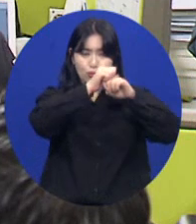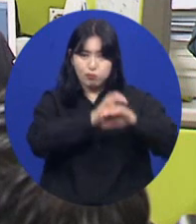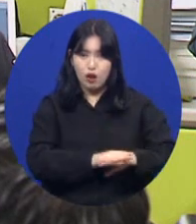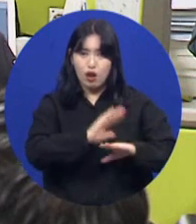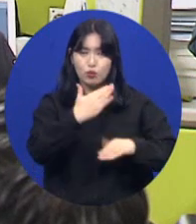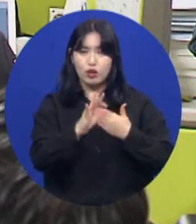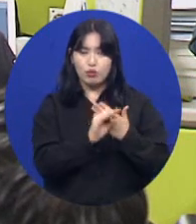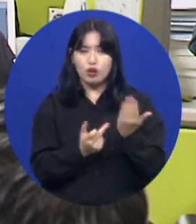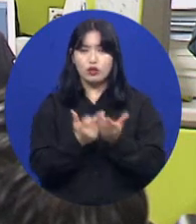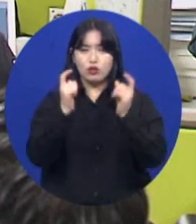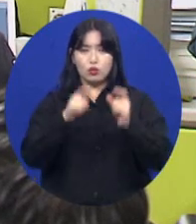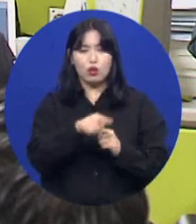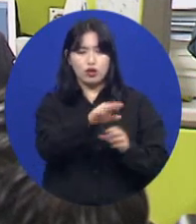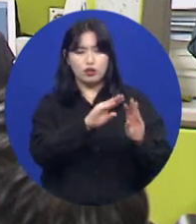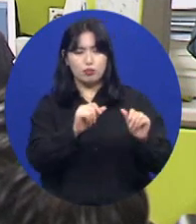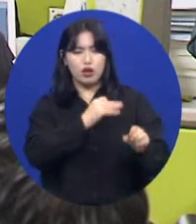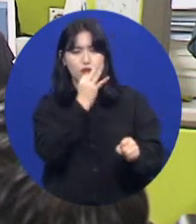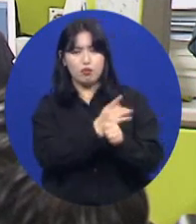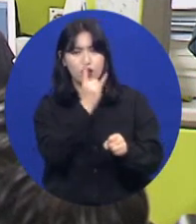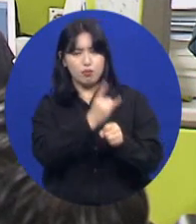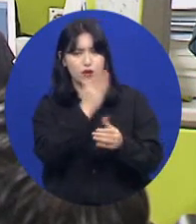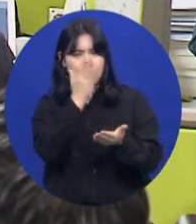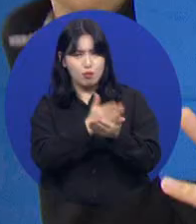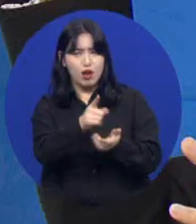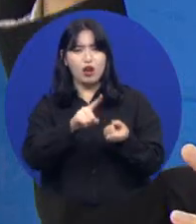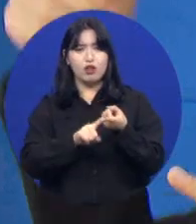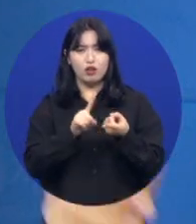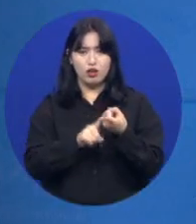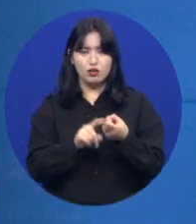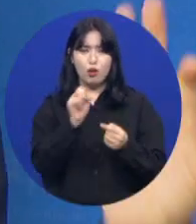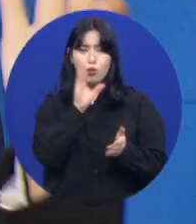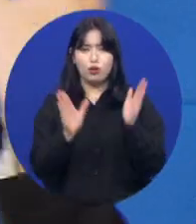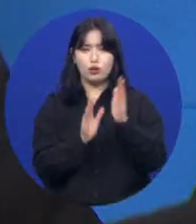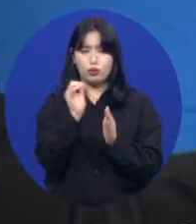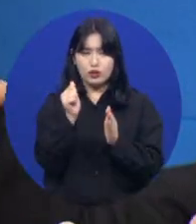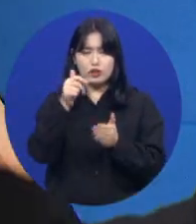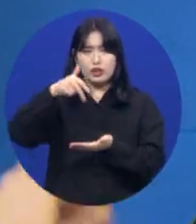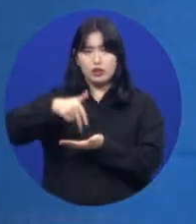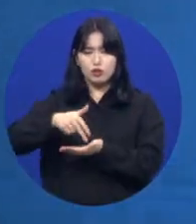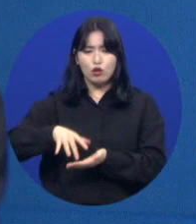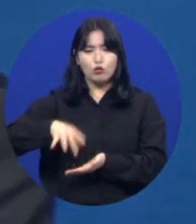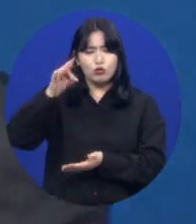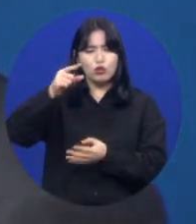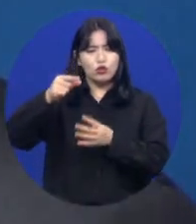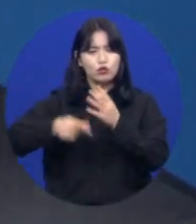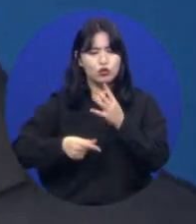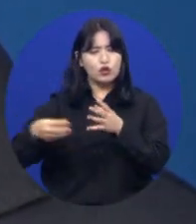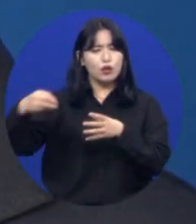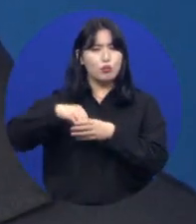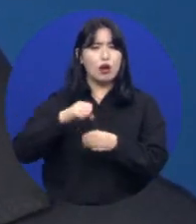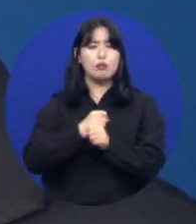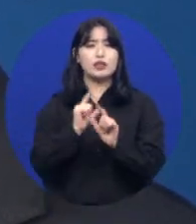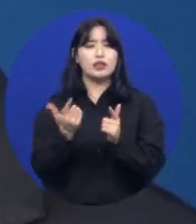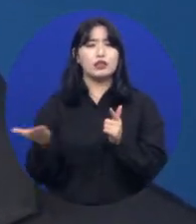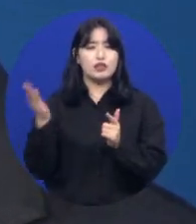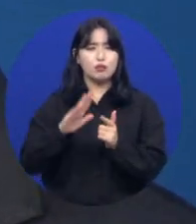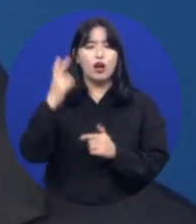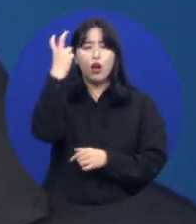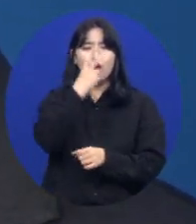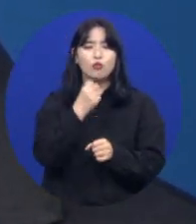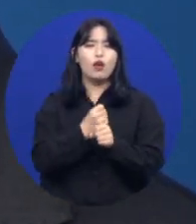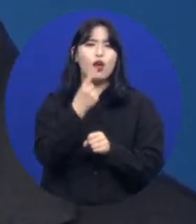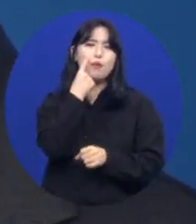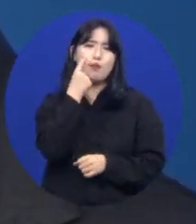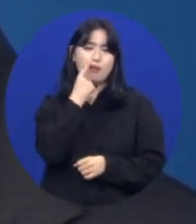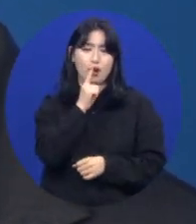무산되면 제주도가 해당 부지를 매입할 것인가에 대해 원희룡 지사는 우선순위에 넣고 있지 않지만